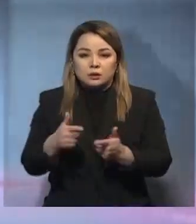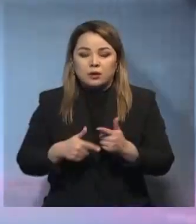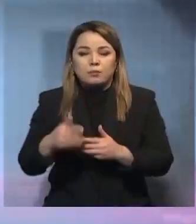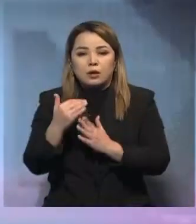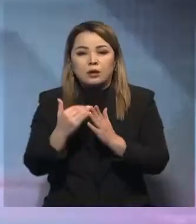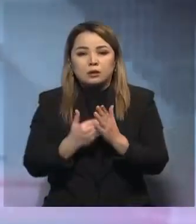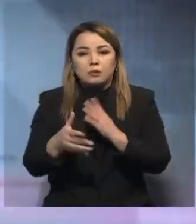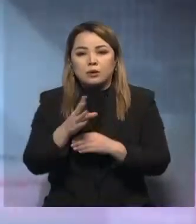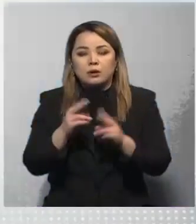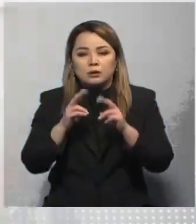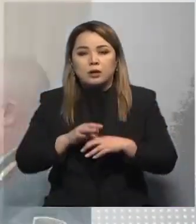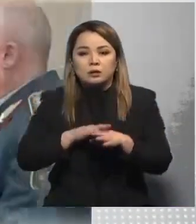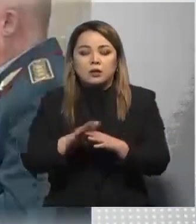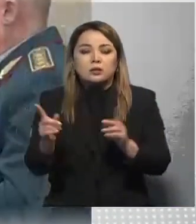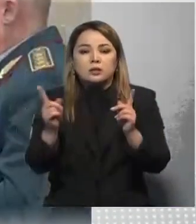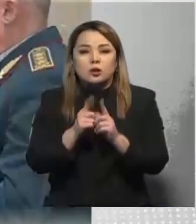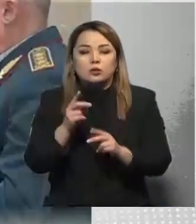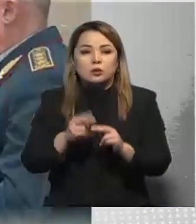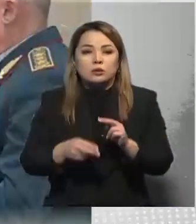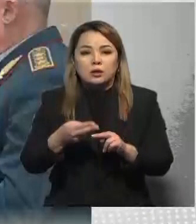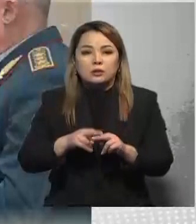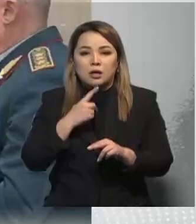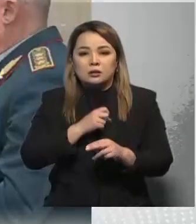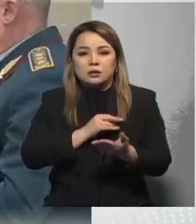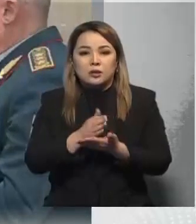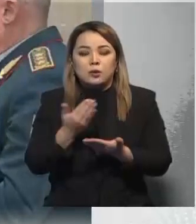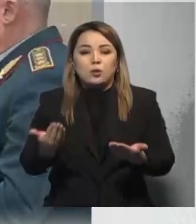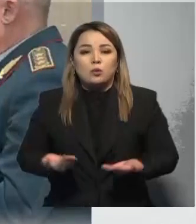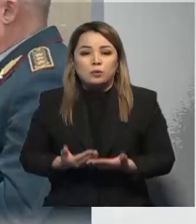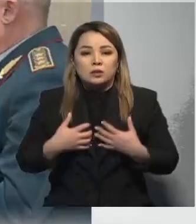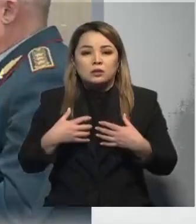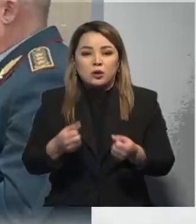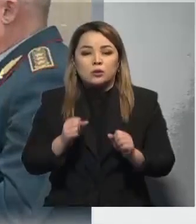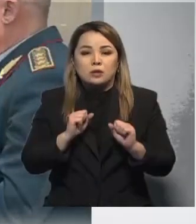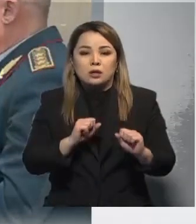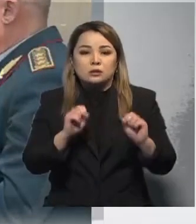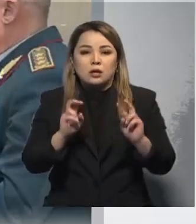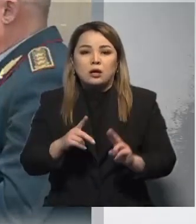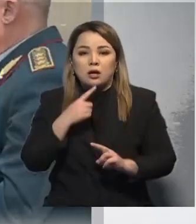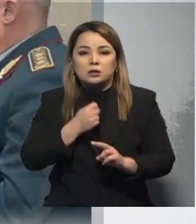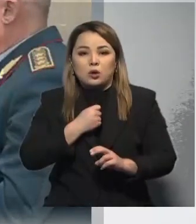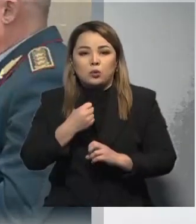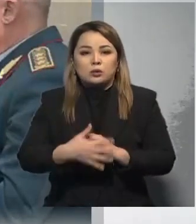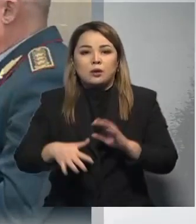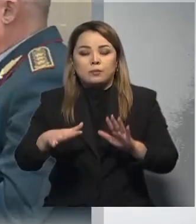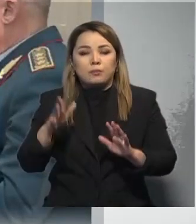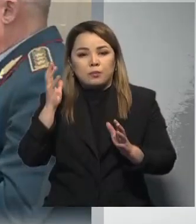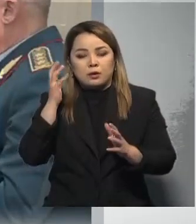бағдарламасы қайта қаралды. Кездесу соңында президент әскери қызметкерлердің өмірі мен денсаулығын сақтау, әскери ортадағы